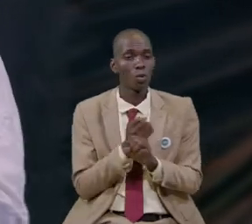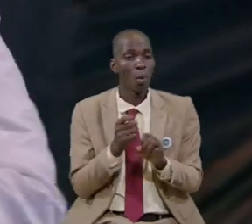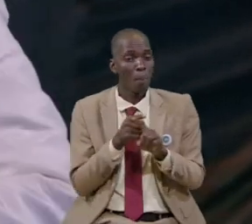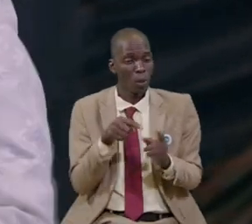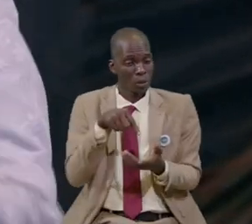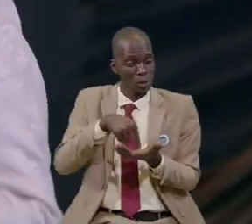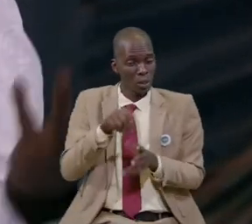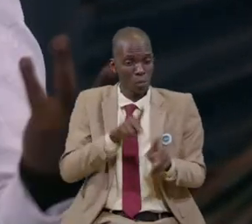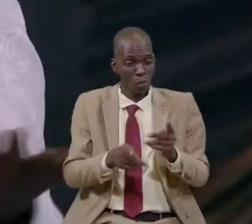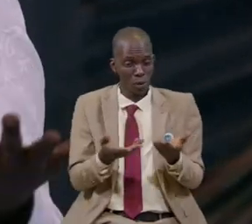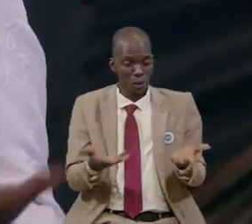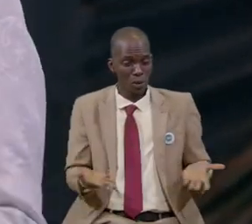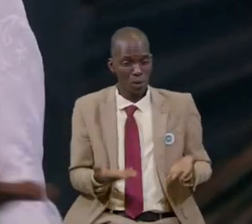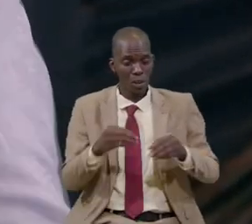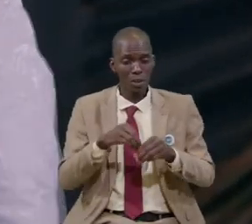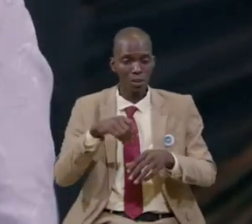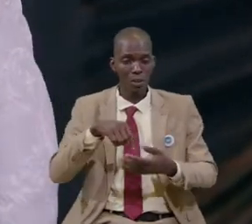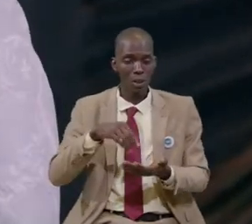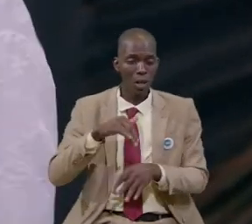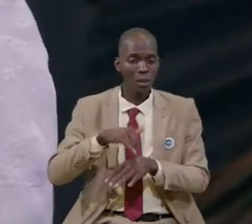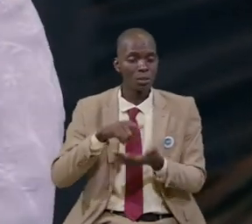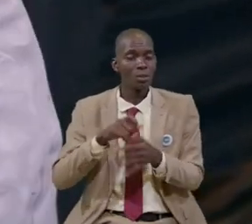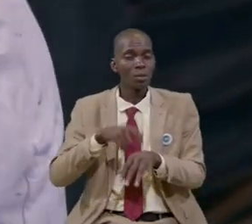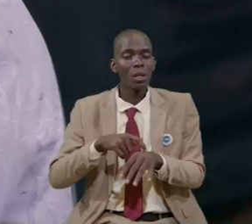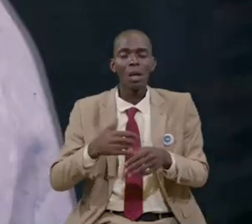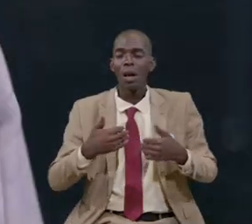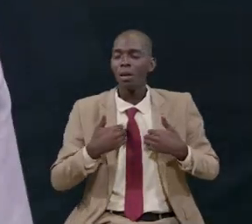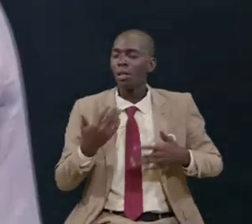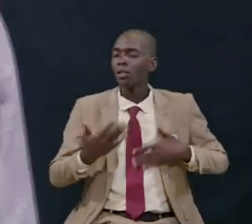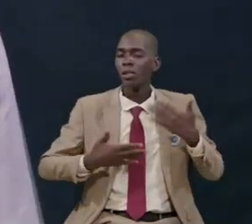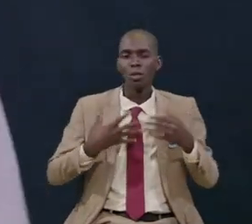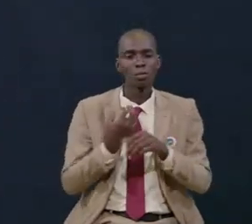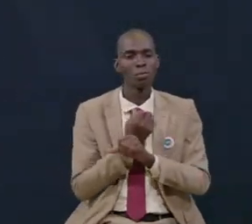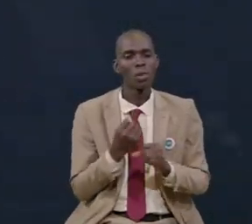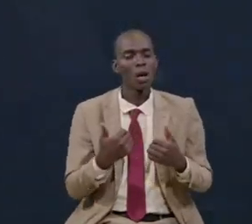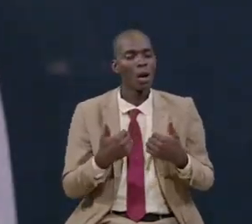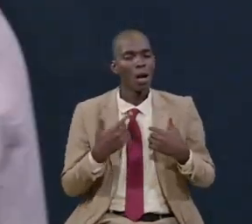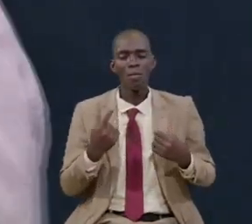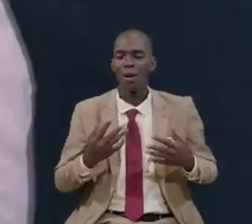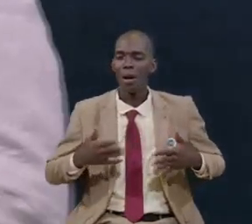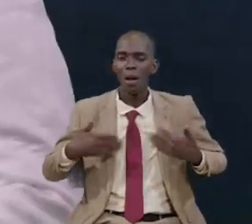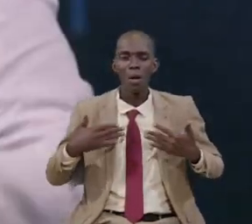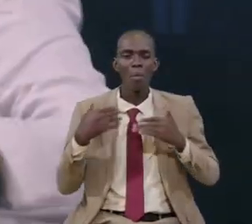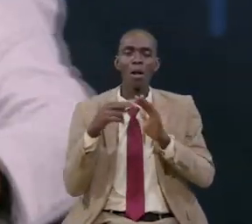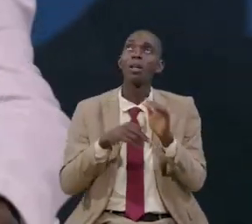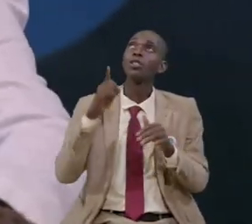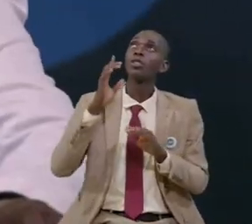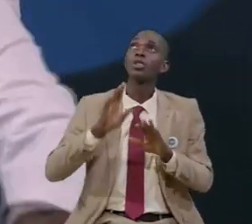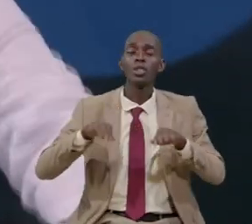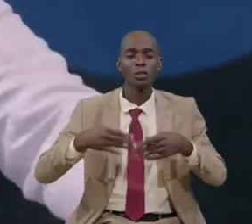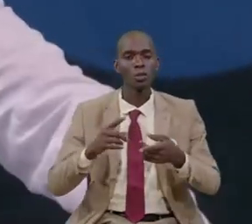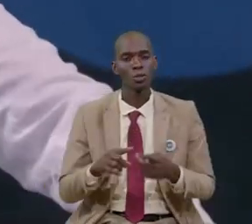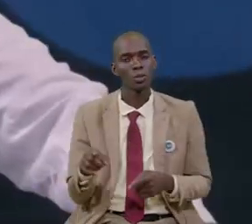gens-là, ils avaient la joie que Dieu leur a donnée. Ils étaient favorisés par le Seigneur.